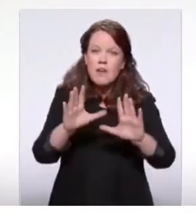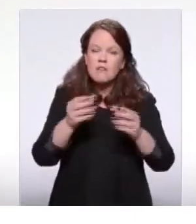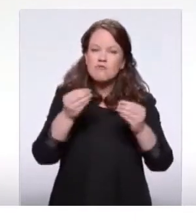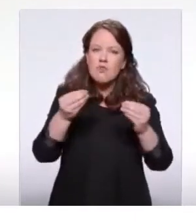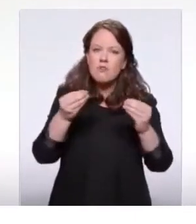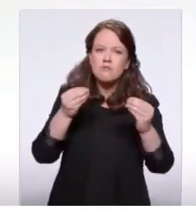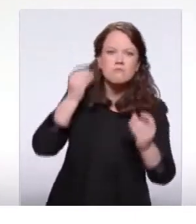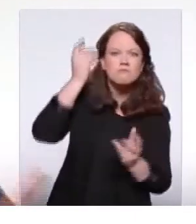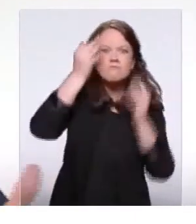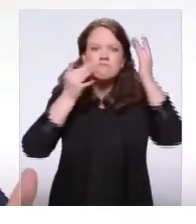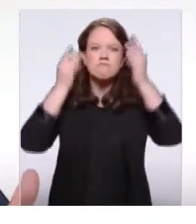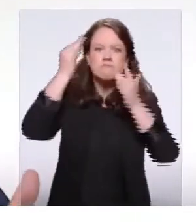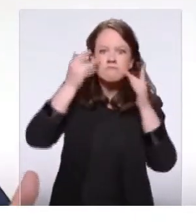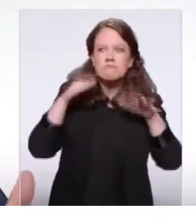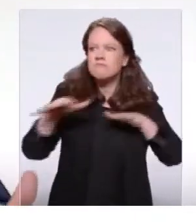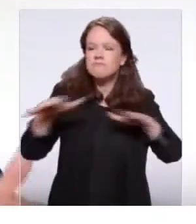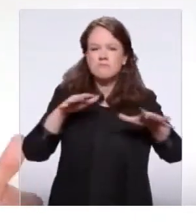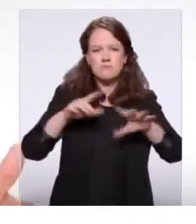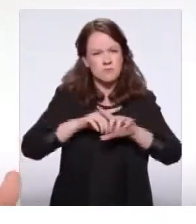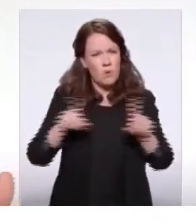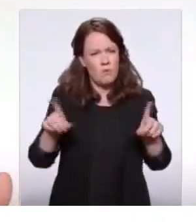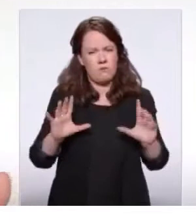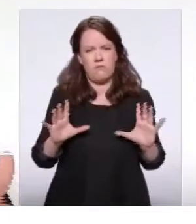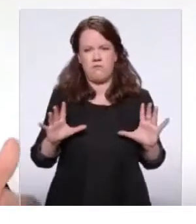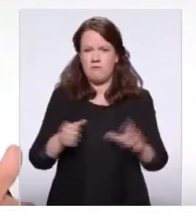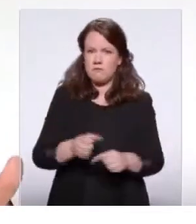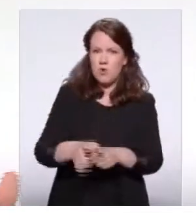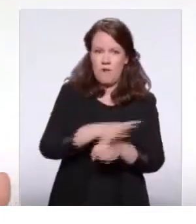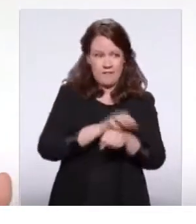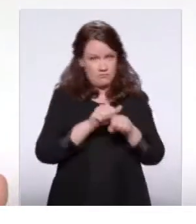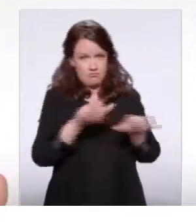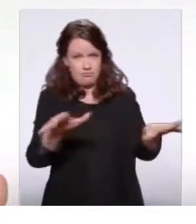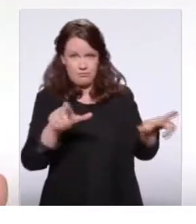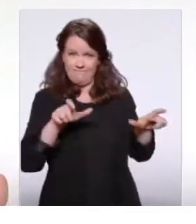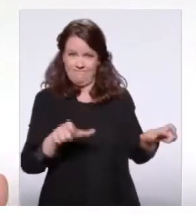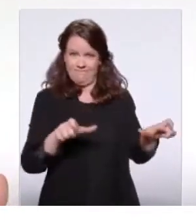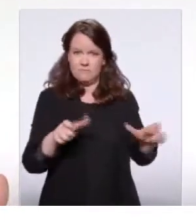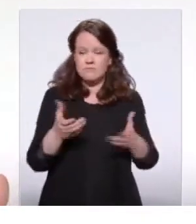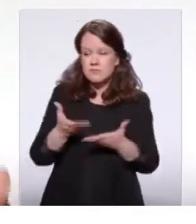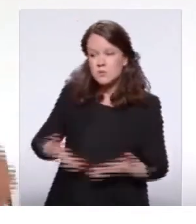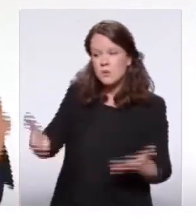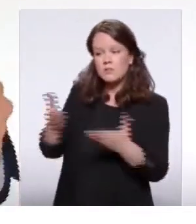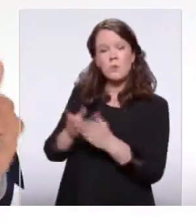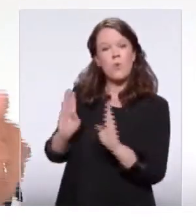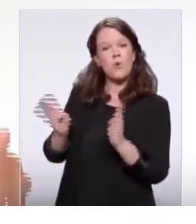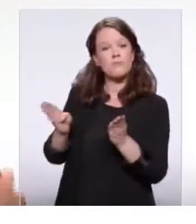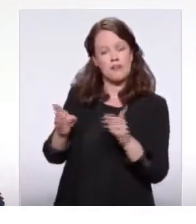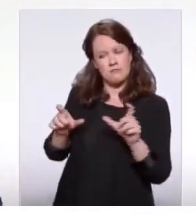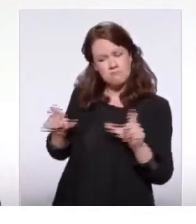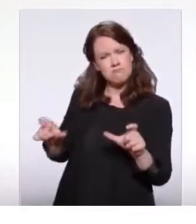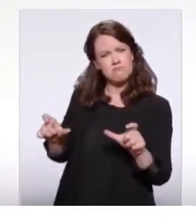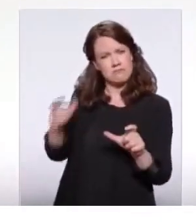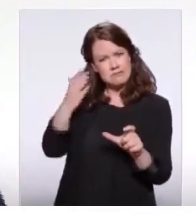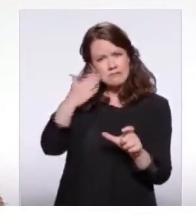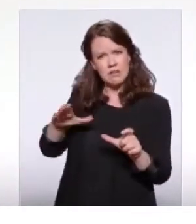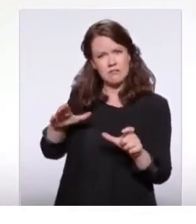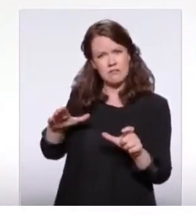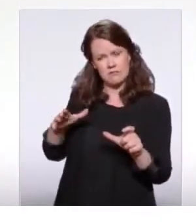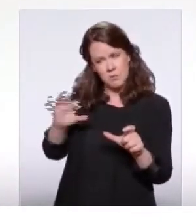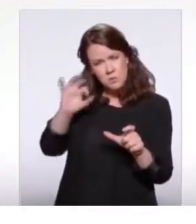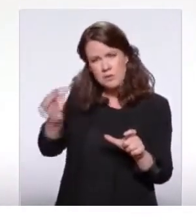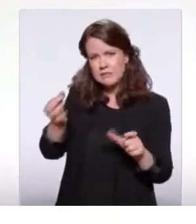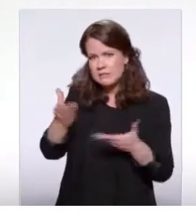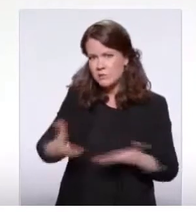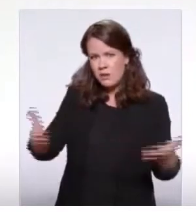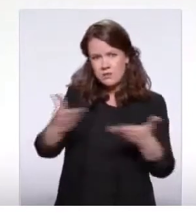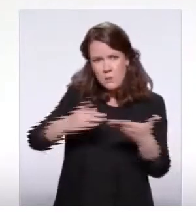panique. Nous avons conservé la maîtrise de la situation à l'hôpital. Cette situation est dure. Beaucoup de